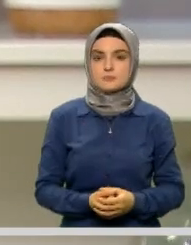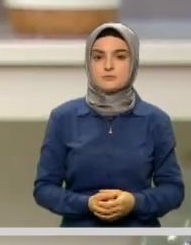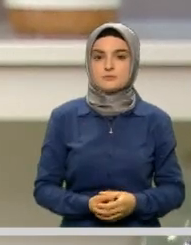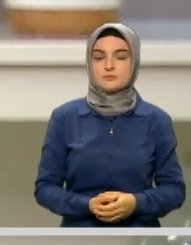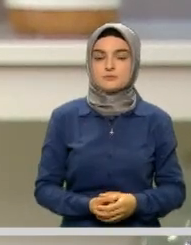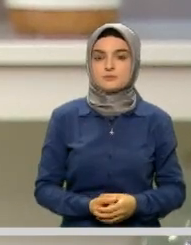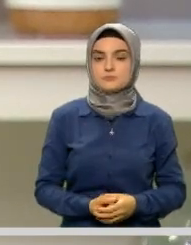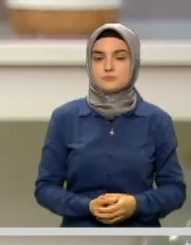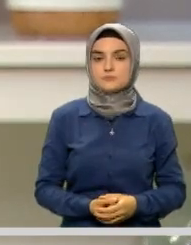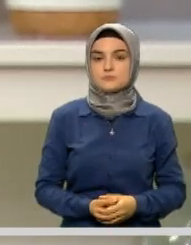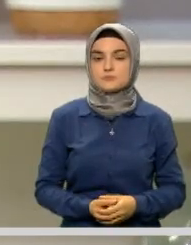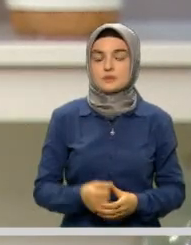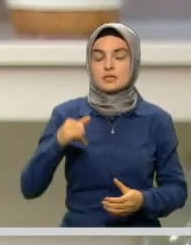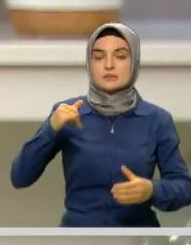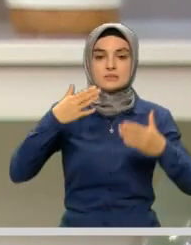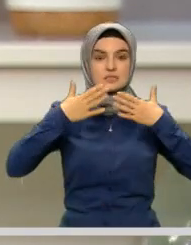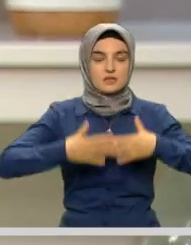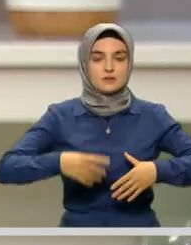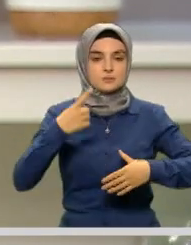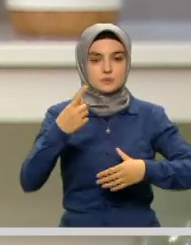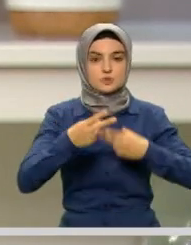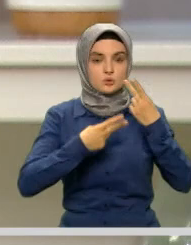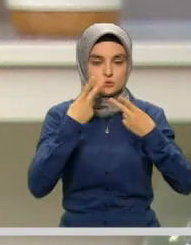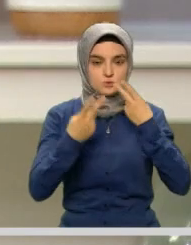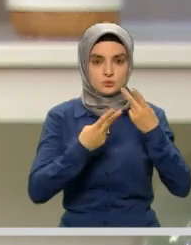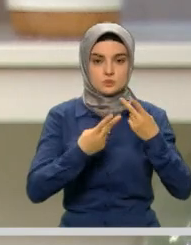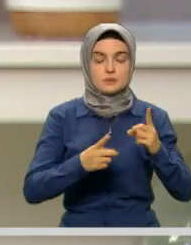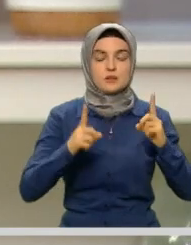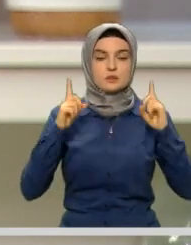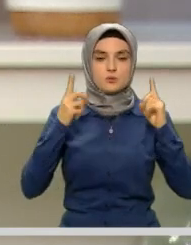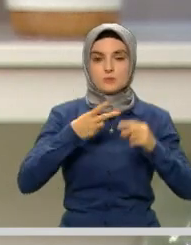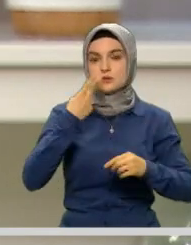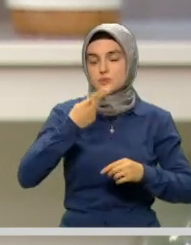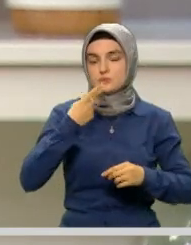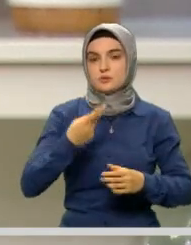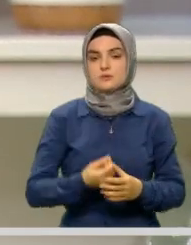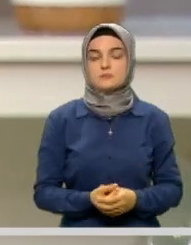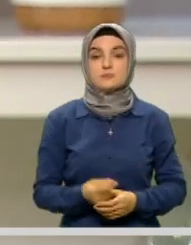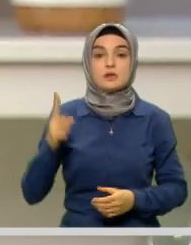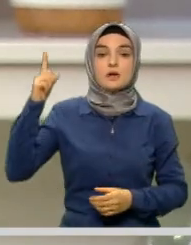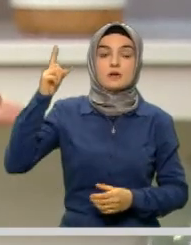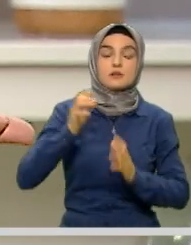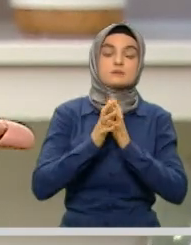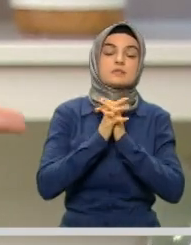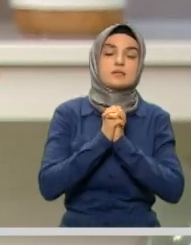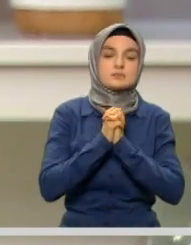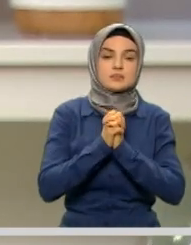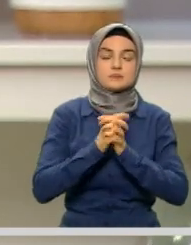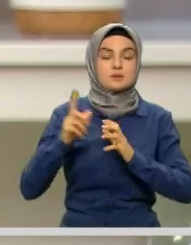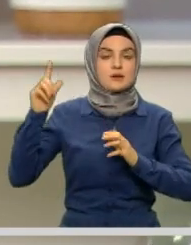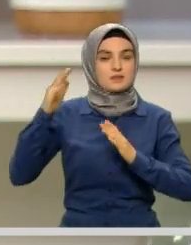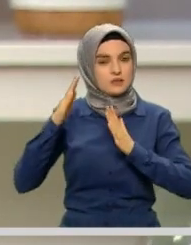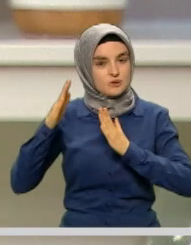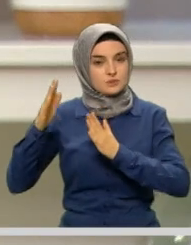yakın hallerinden birini konuşacağız efendim. Tövbeyi konuşacağız bugün. Allah'a yakarış, Allah'a dönme,